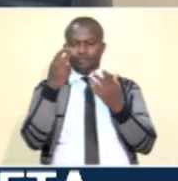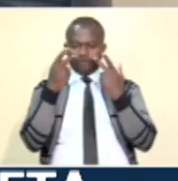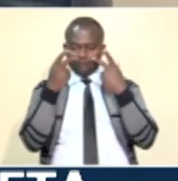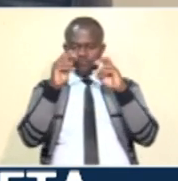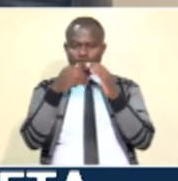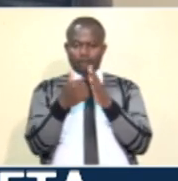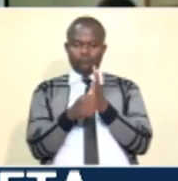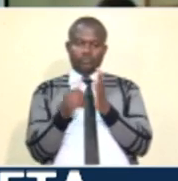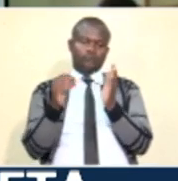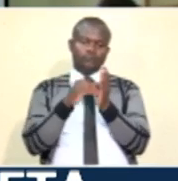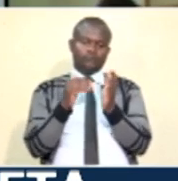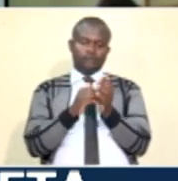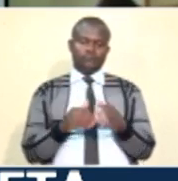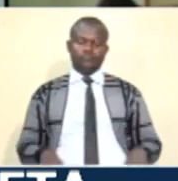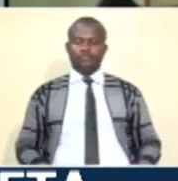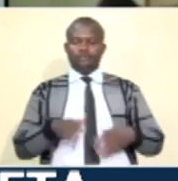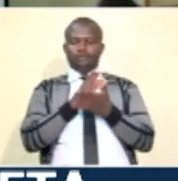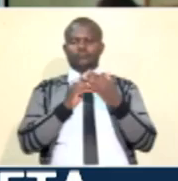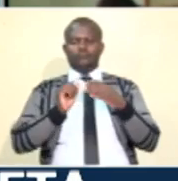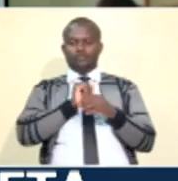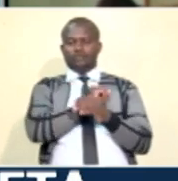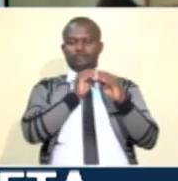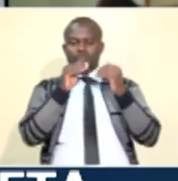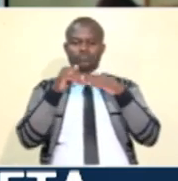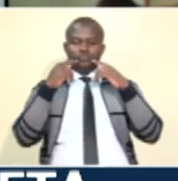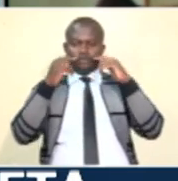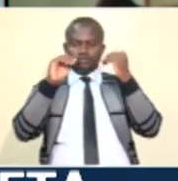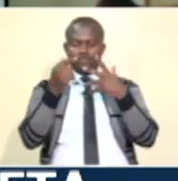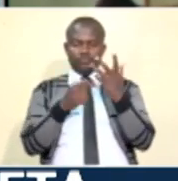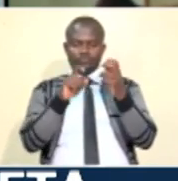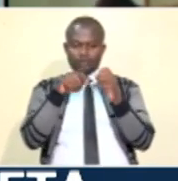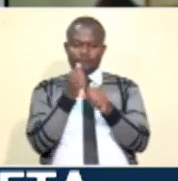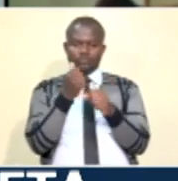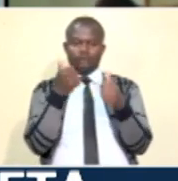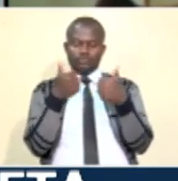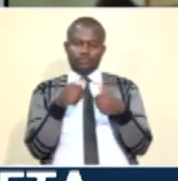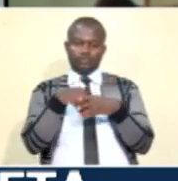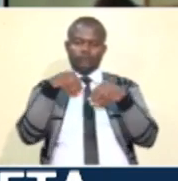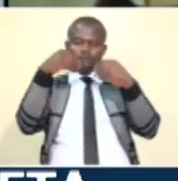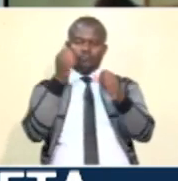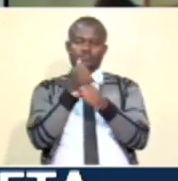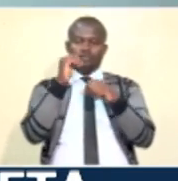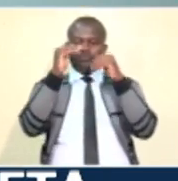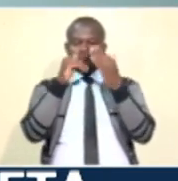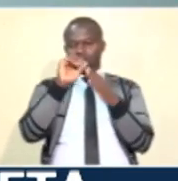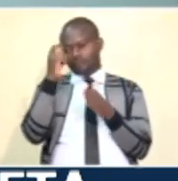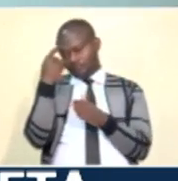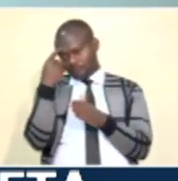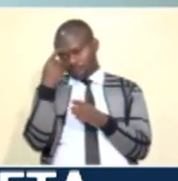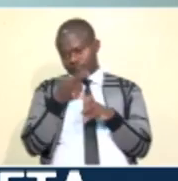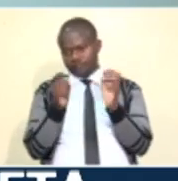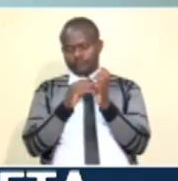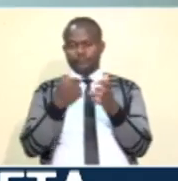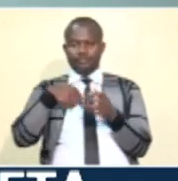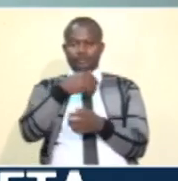bigenda abigaruka. Bamwe mu basenateri bavuga ko hari ibikwiye kunozwa mu mitangire y'akazi mu nzego za Leta. Ariko